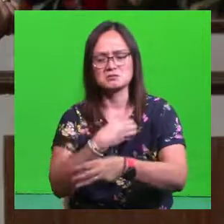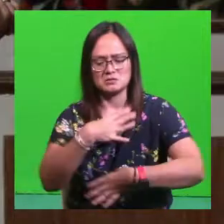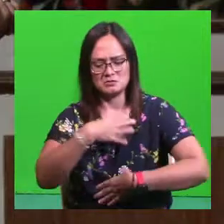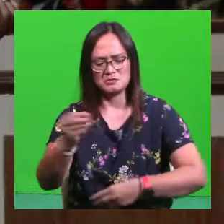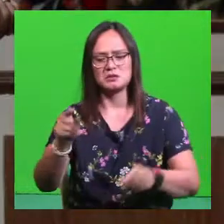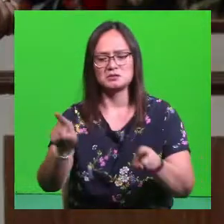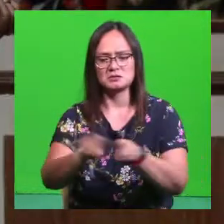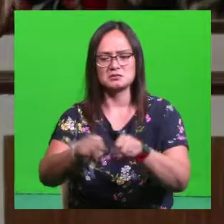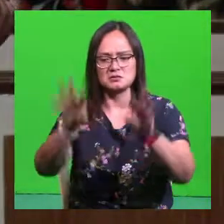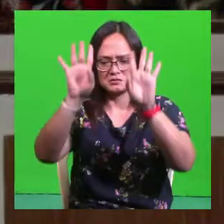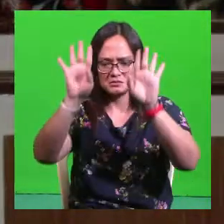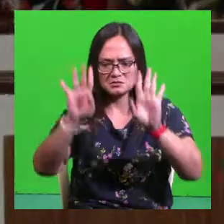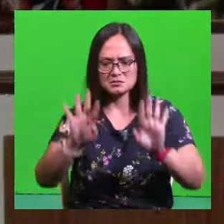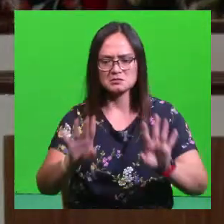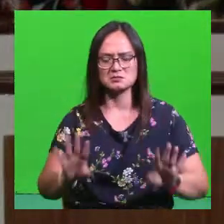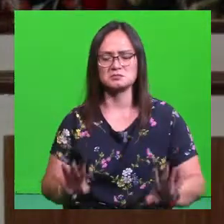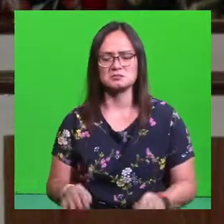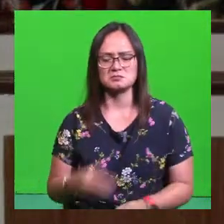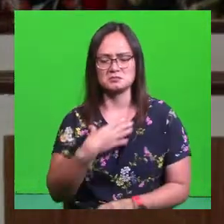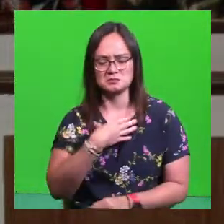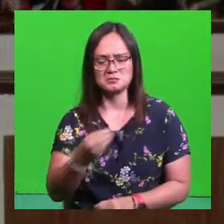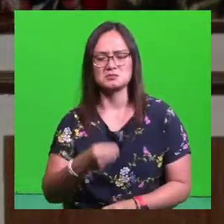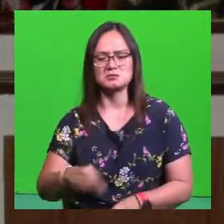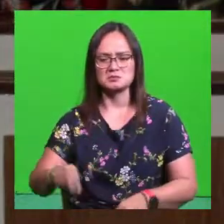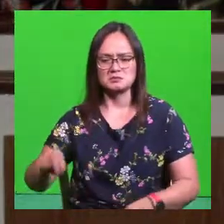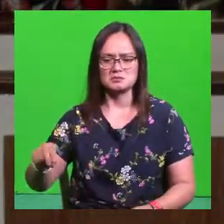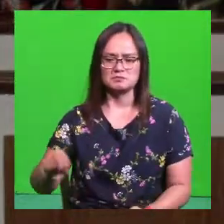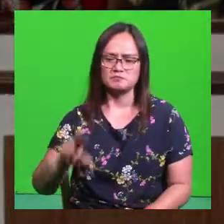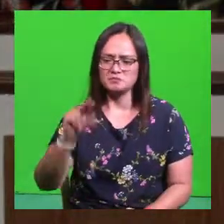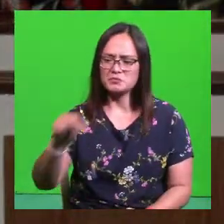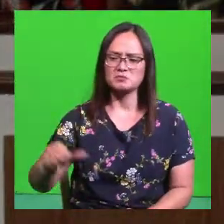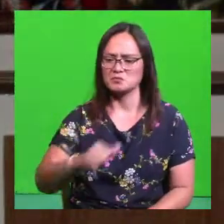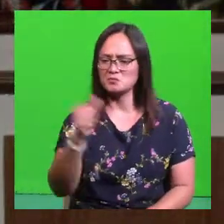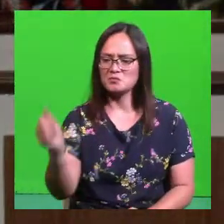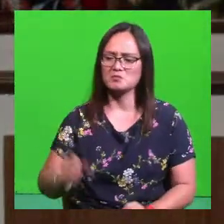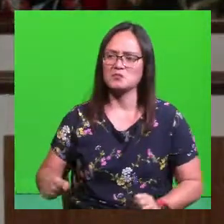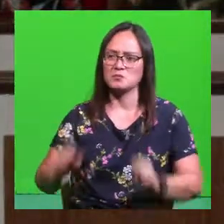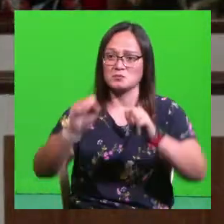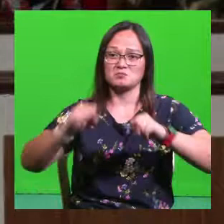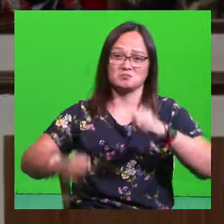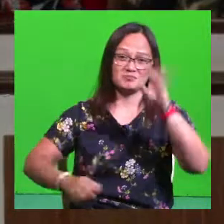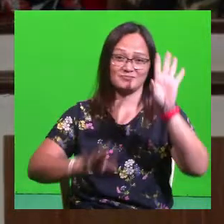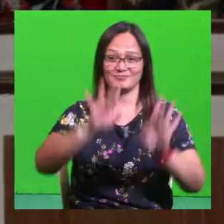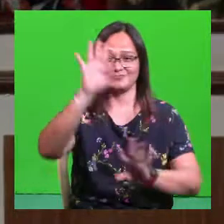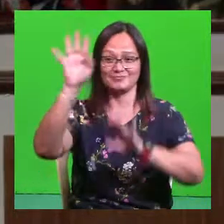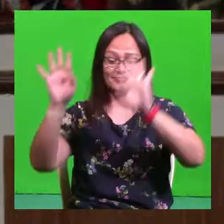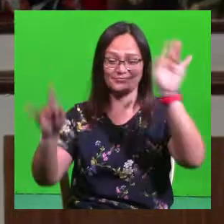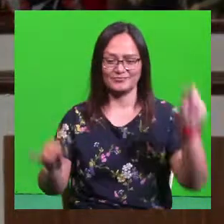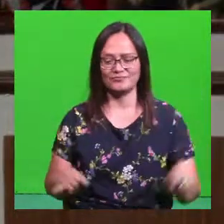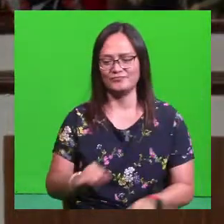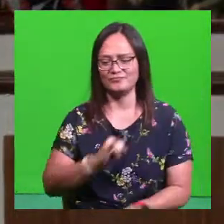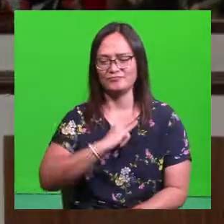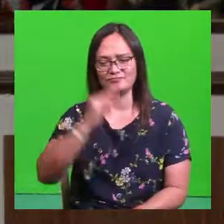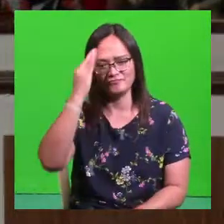the blood of Jesus. Ano naman ang kahalagahan ng kanyang dugong bumuho sa Kalbaryo?